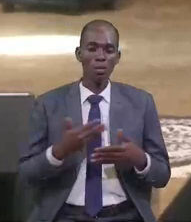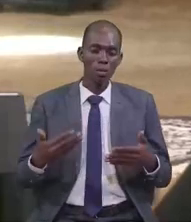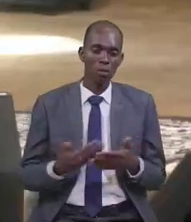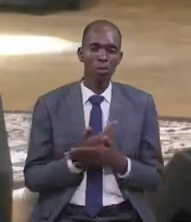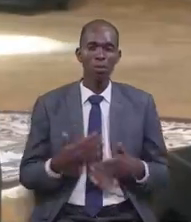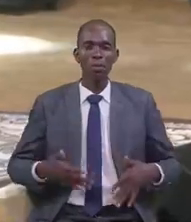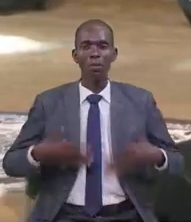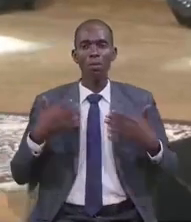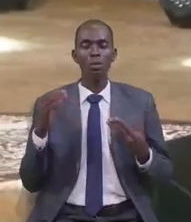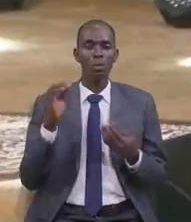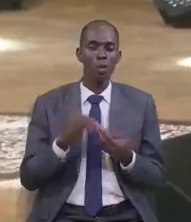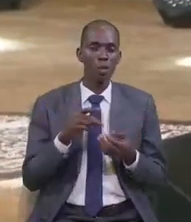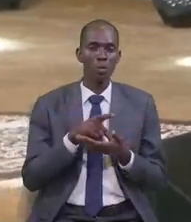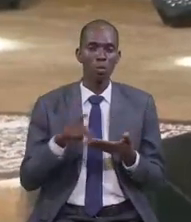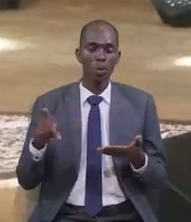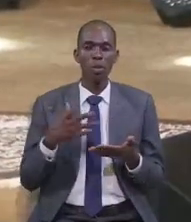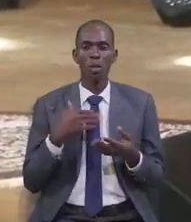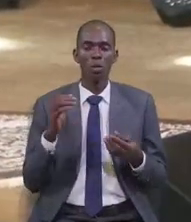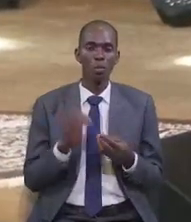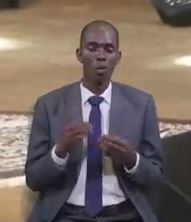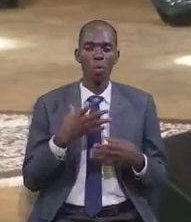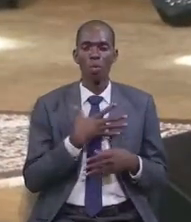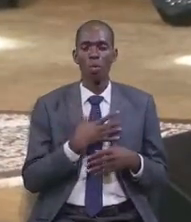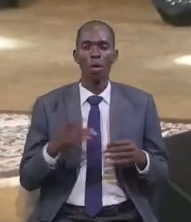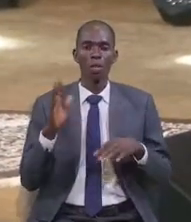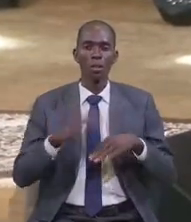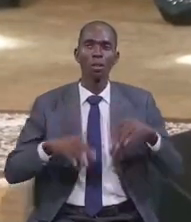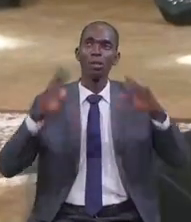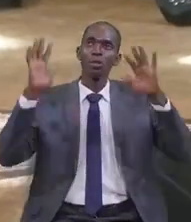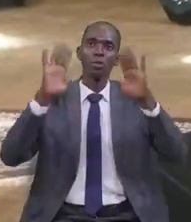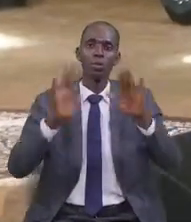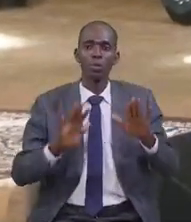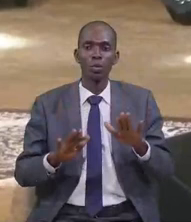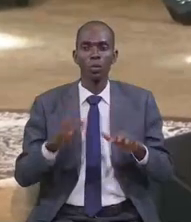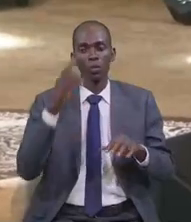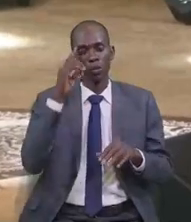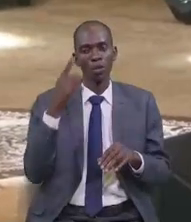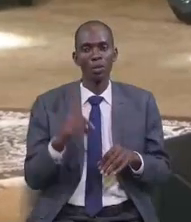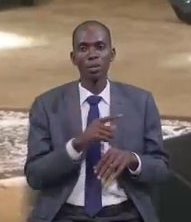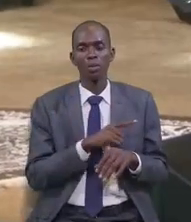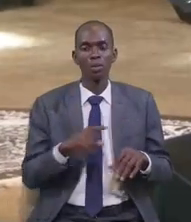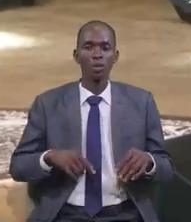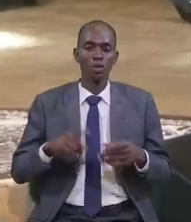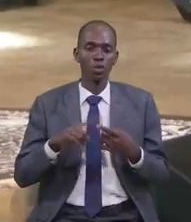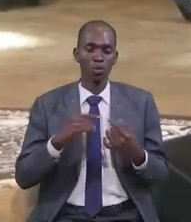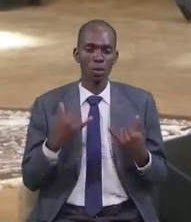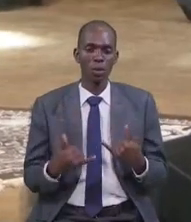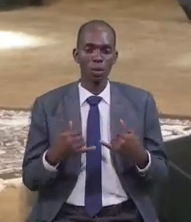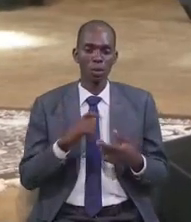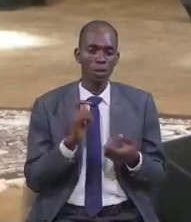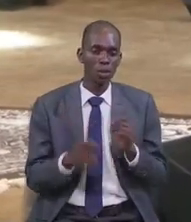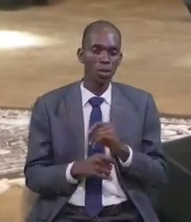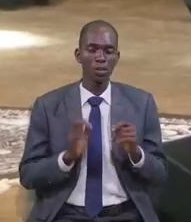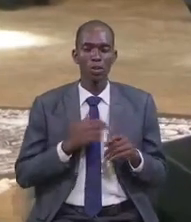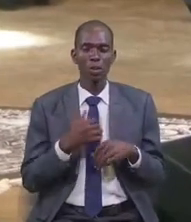vie plus blanche, plus éclatante que la neige, que le Seigneur nous transforme, nous sommes